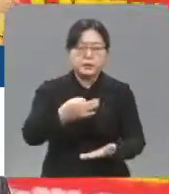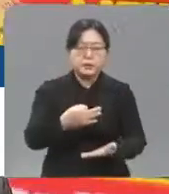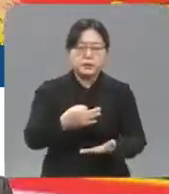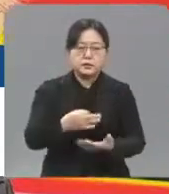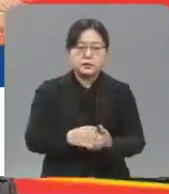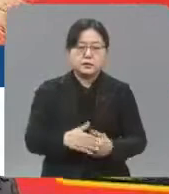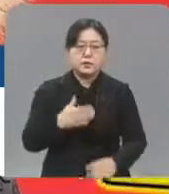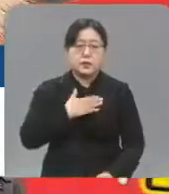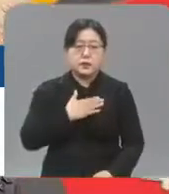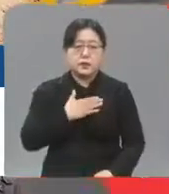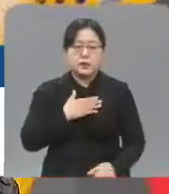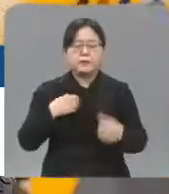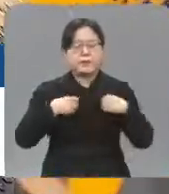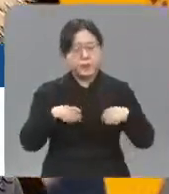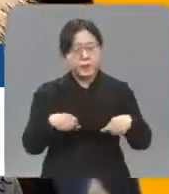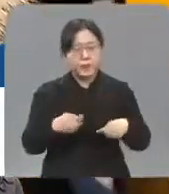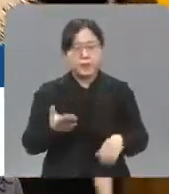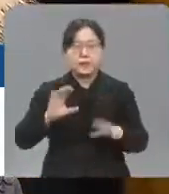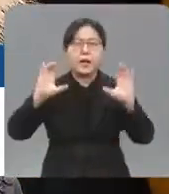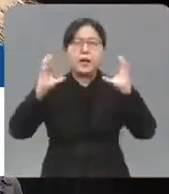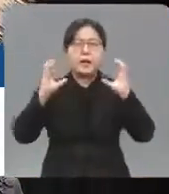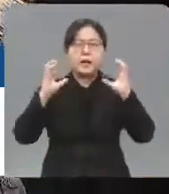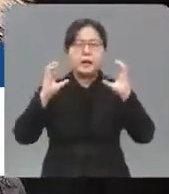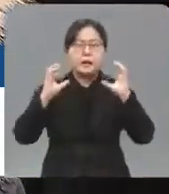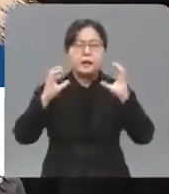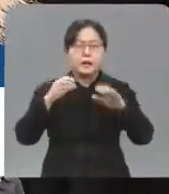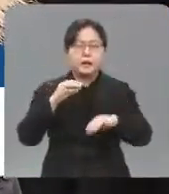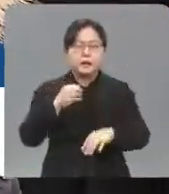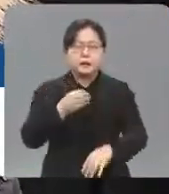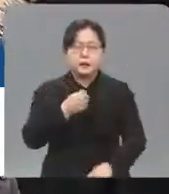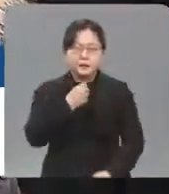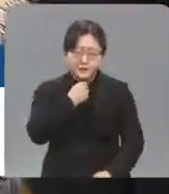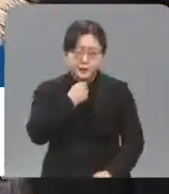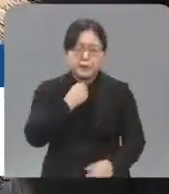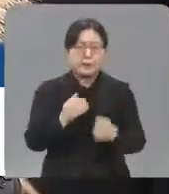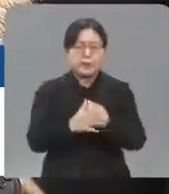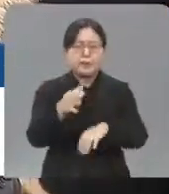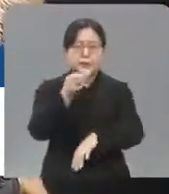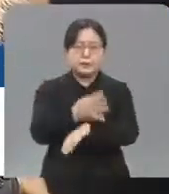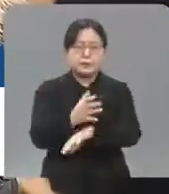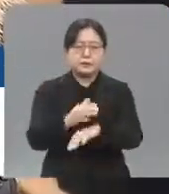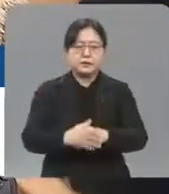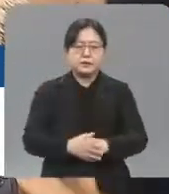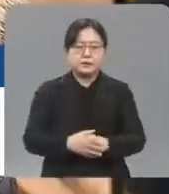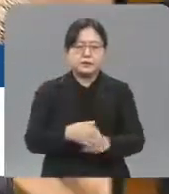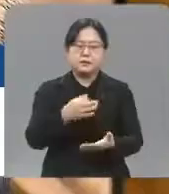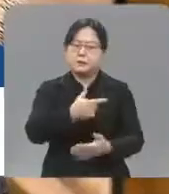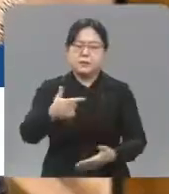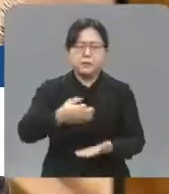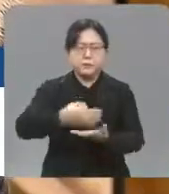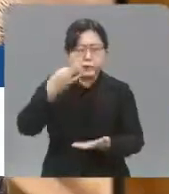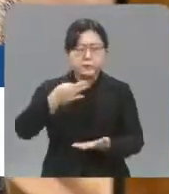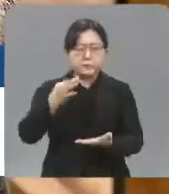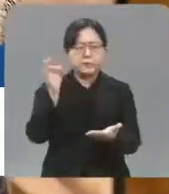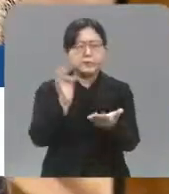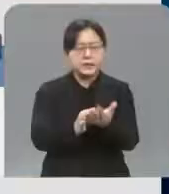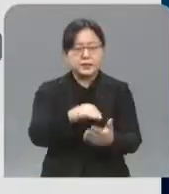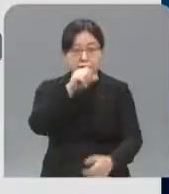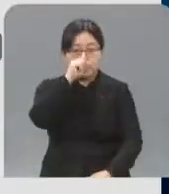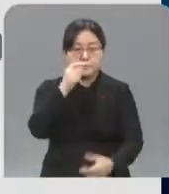이게 쟤들 같으면 못 먹는데 이제 얘가 사달래 산 거거든요. 너무 비싸요. 좀 내렸으면